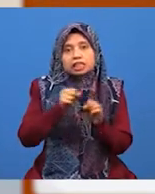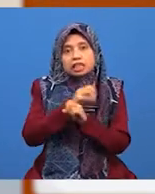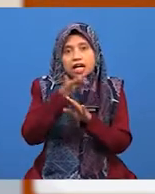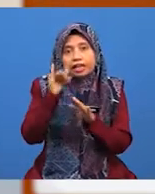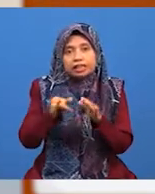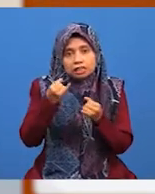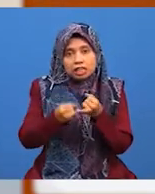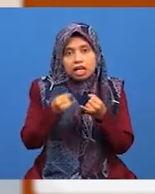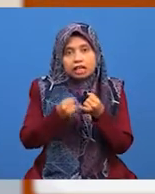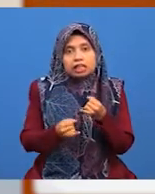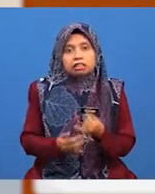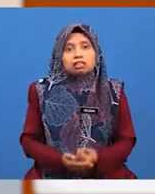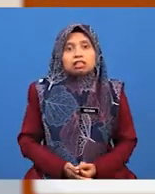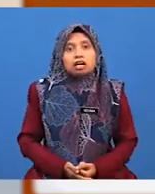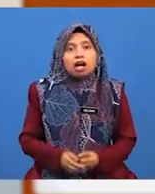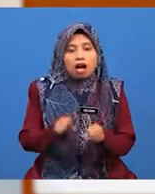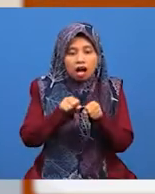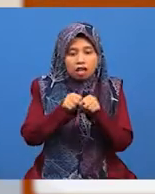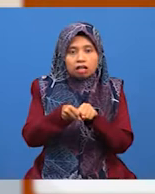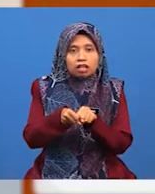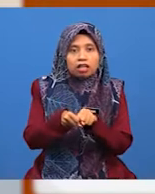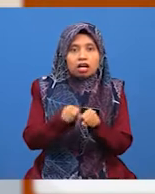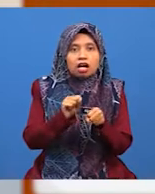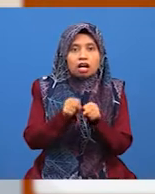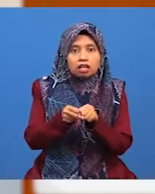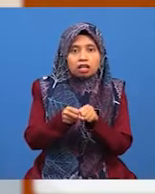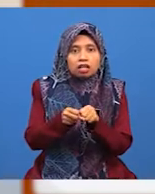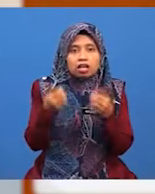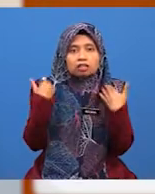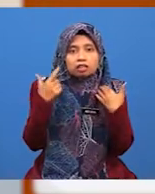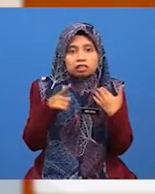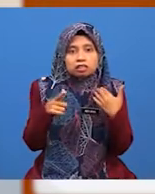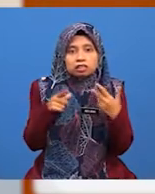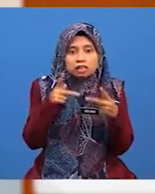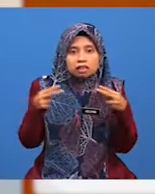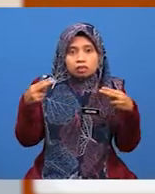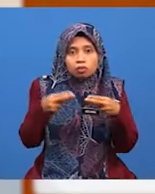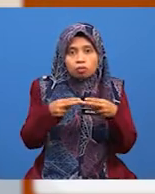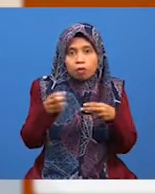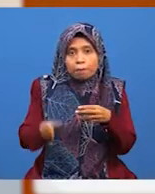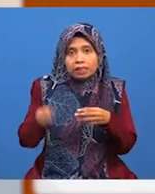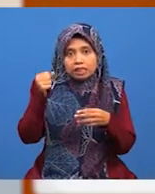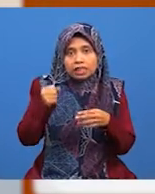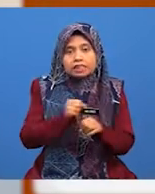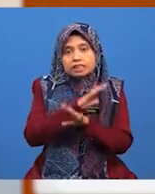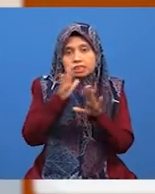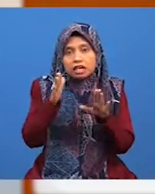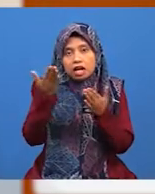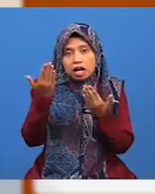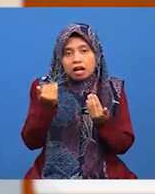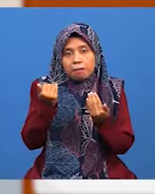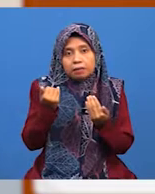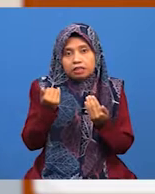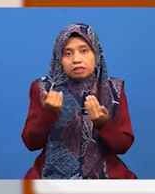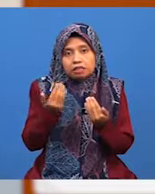keterangan yang terakhir, iaitu agar. Agar merupakan kata hubung pancangan keterangan